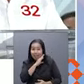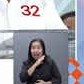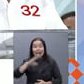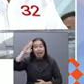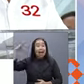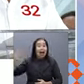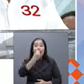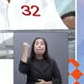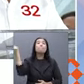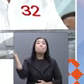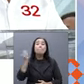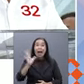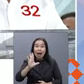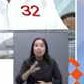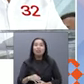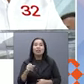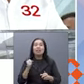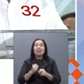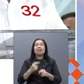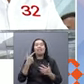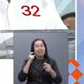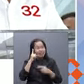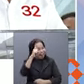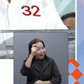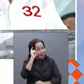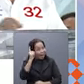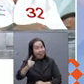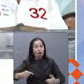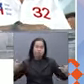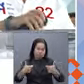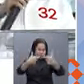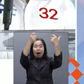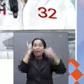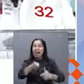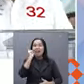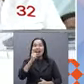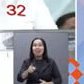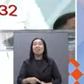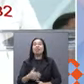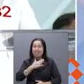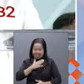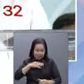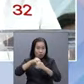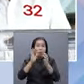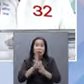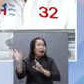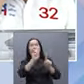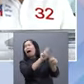ครั้งที่แล้วเลือดจะนองแผ่นดินผมเป็นคนหนึ่งที ่ จะ แร่งไปที ่ผมไม่เชื่อหรอกครับ